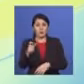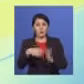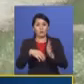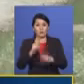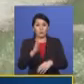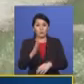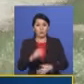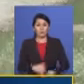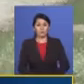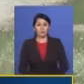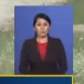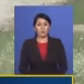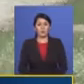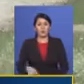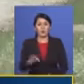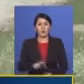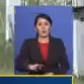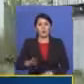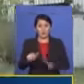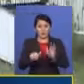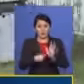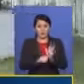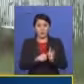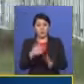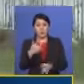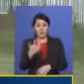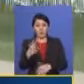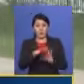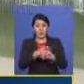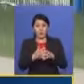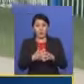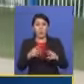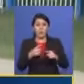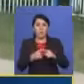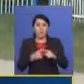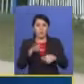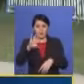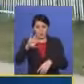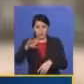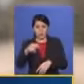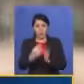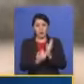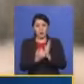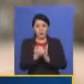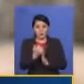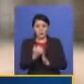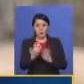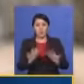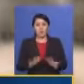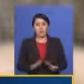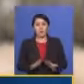жақсармақшы. Облыста 635 елді мекен бар. Соның жартысы әлеуеті жоғары ауылдардың қатарында. Бұл